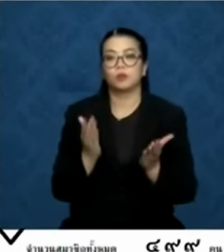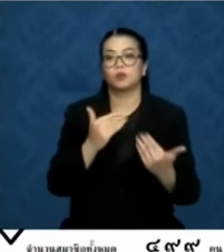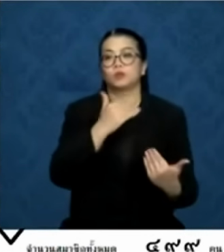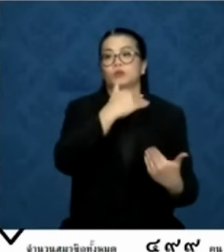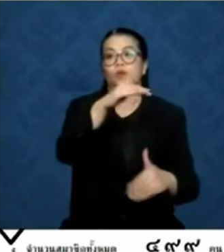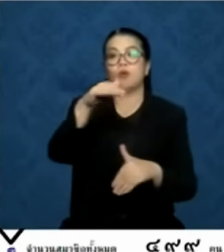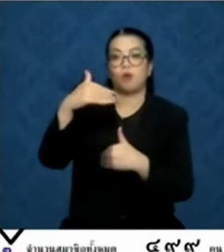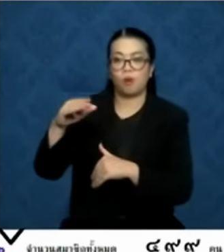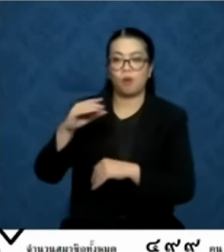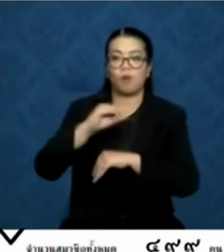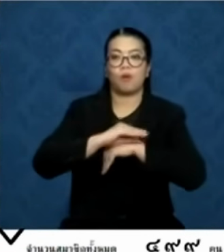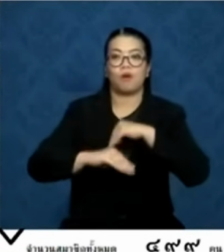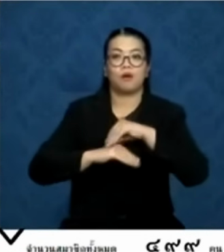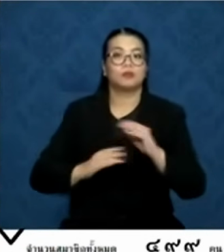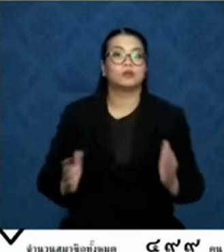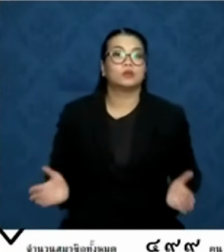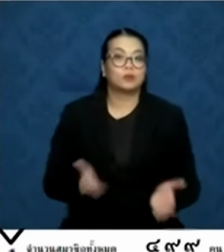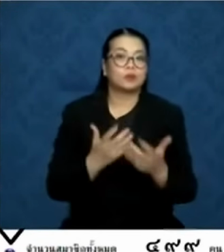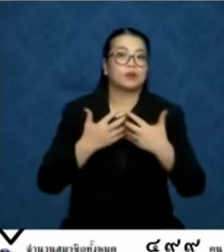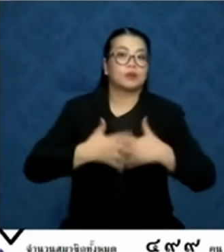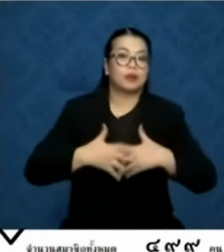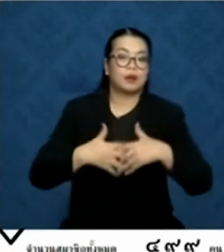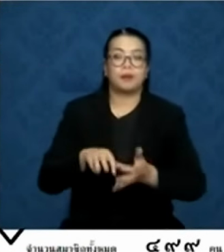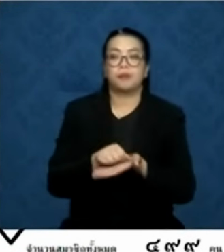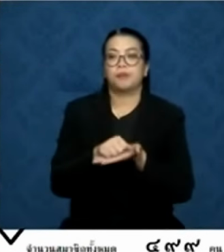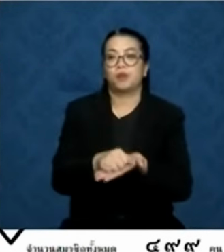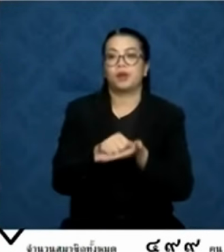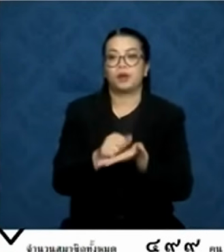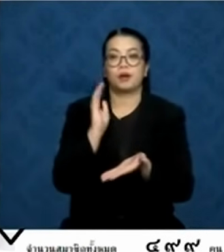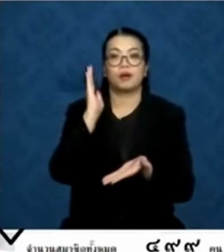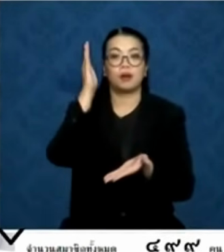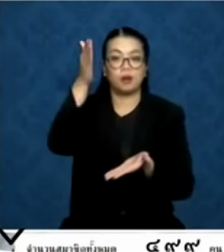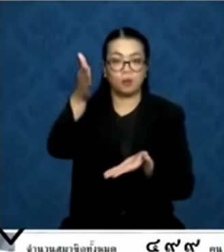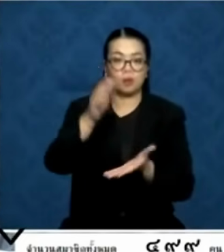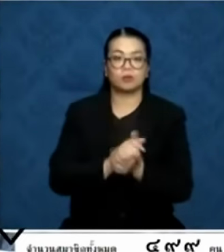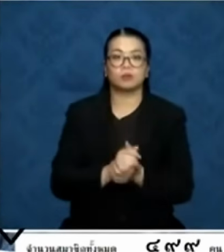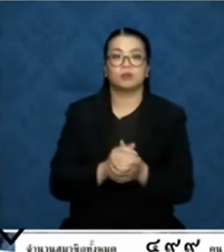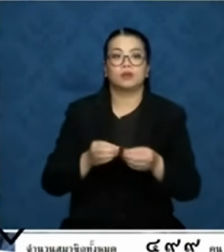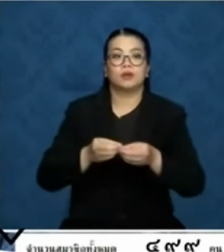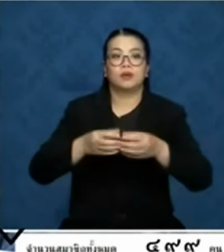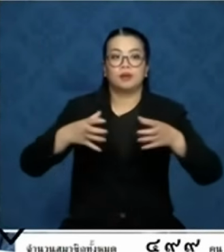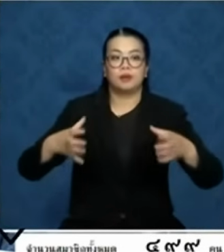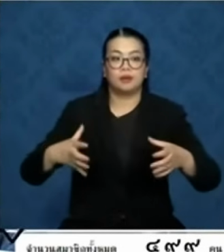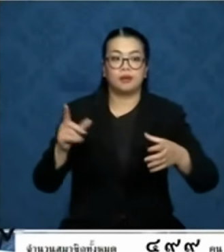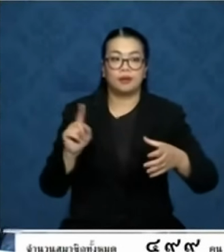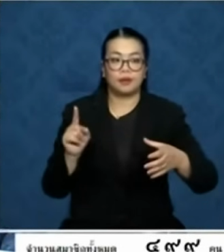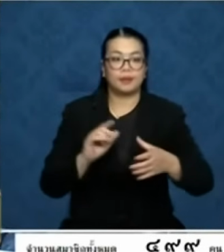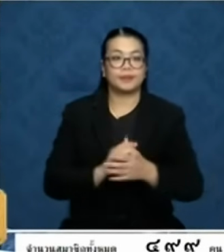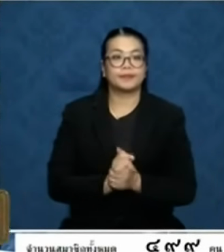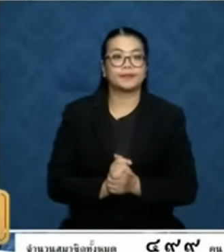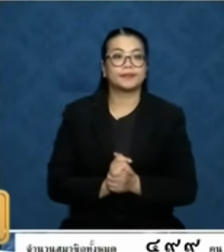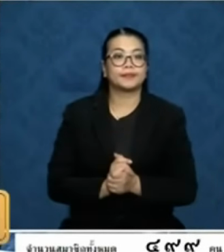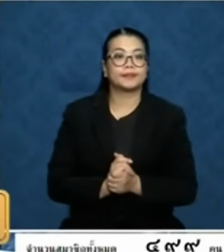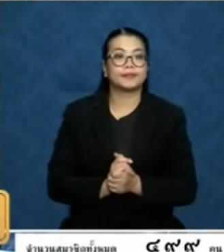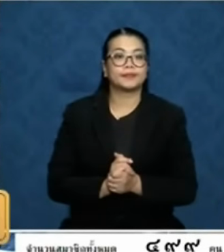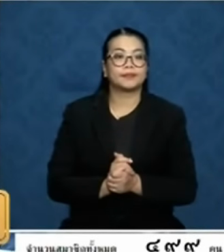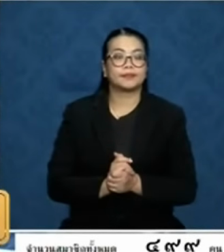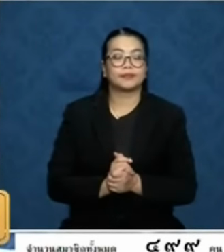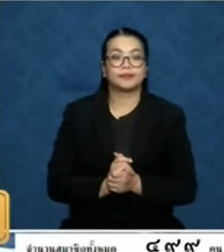4.8 โดยโครงการส่งเสริมและพัฒนาอุตสาหกรรมและบริการแห่งอนาคตให้เกิดการขยายตัวไม่น้อยกว่าร้อ